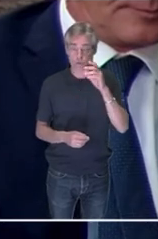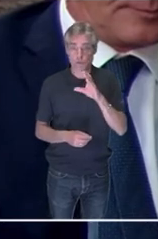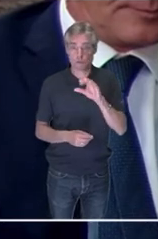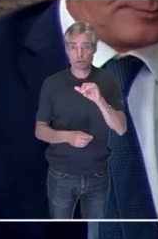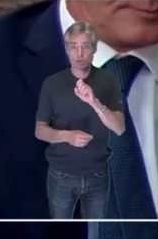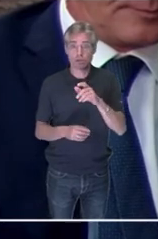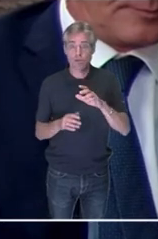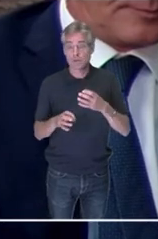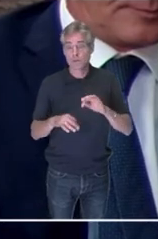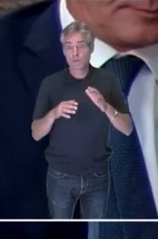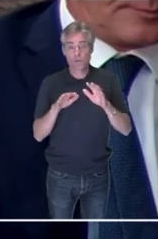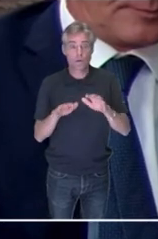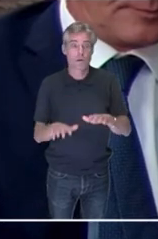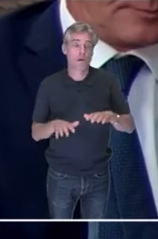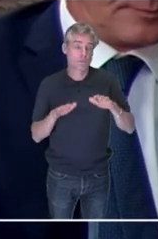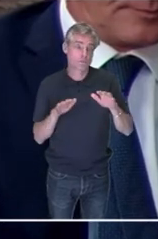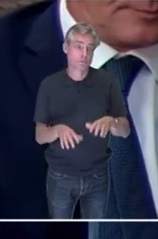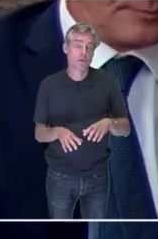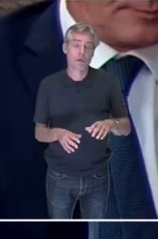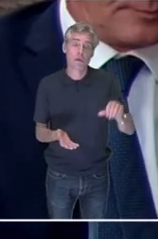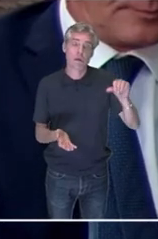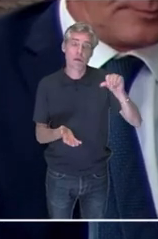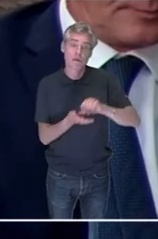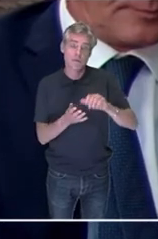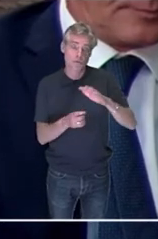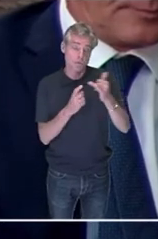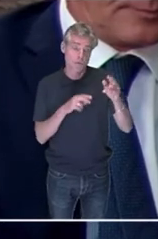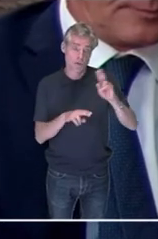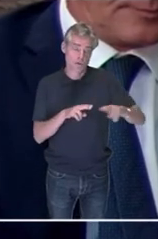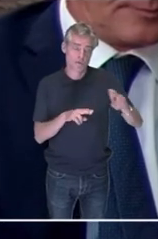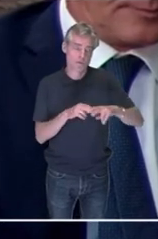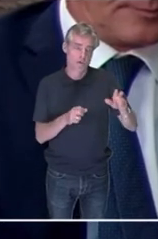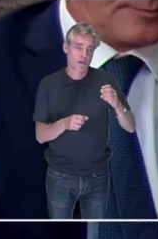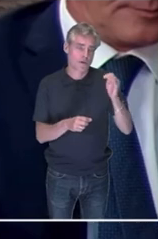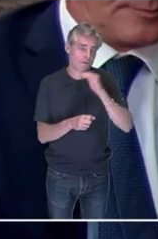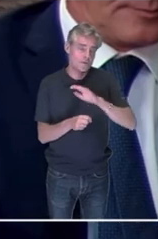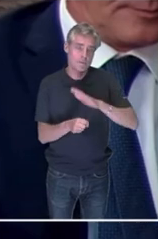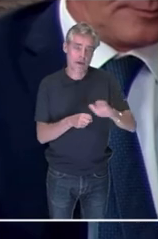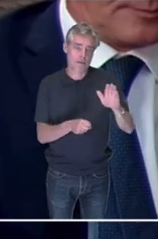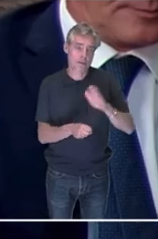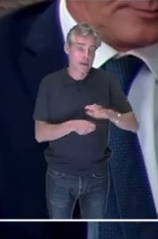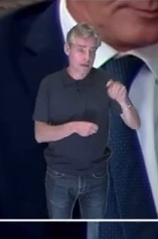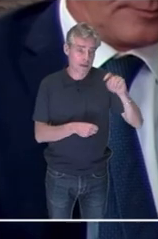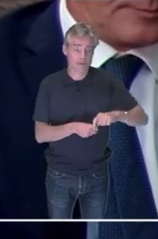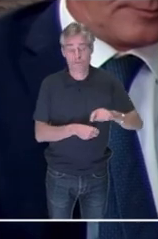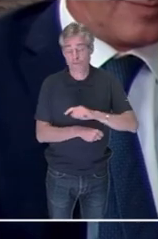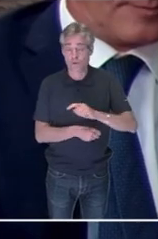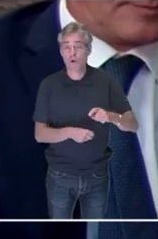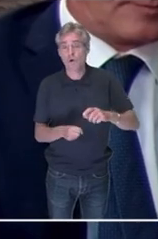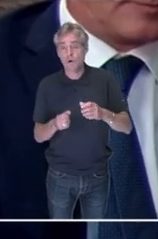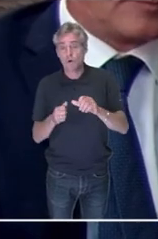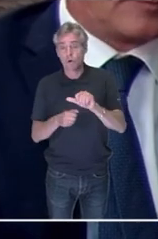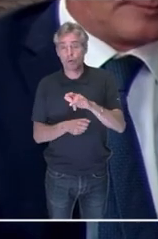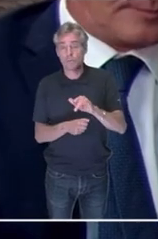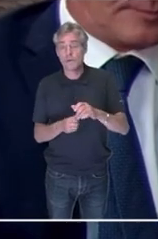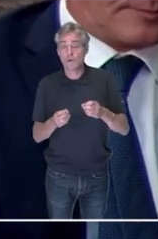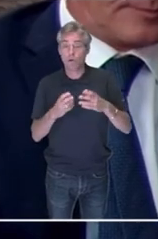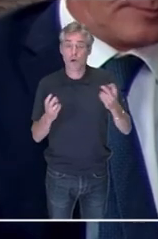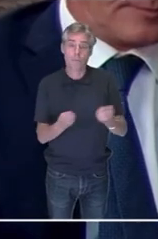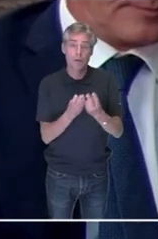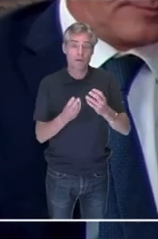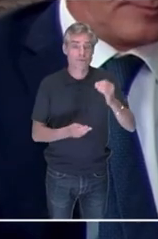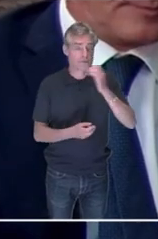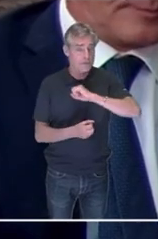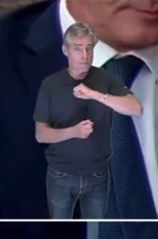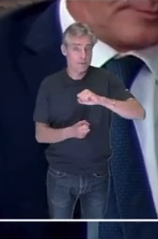lent. La rénovation des centres sociaux. Nous savons qu'aux Aubiers et au Grand Parc, il faut impérativement accélérer cette rénovation